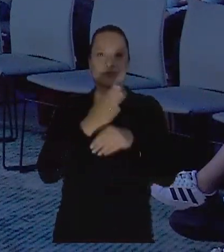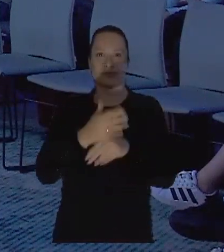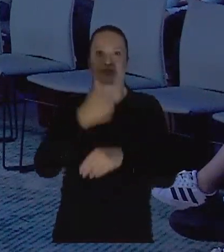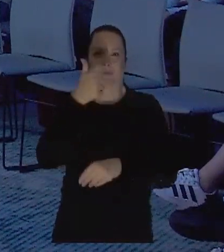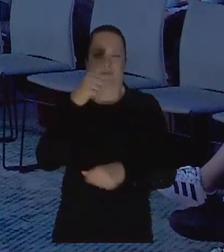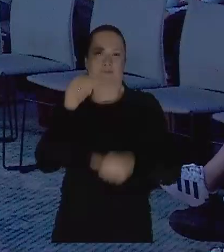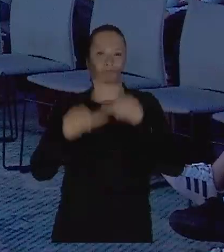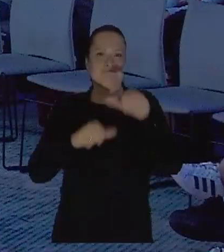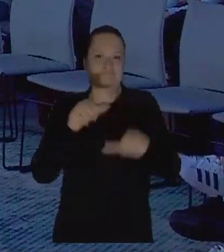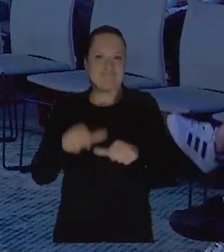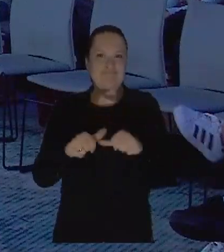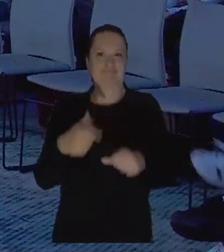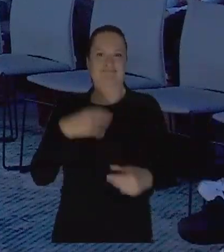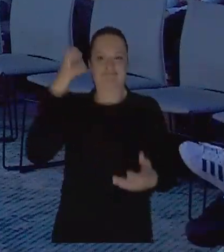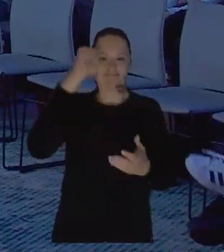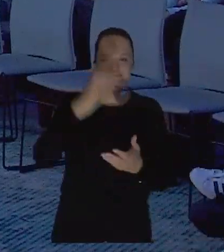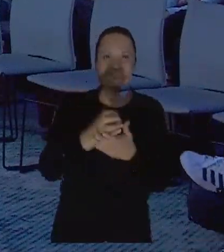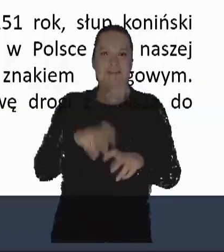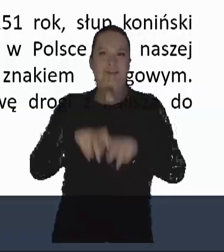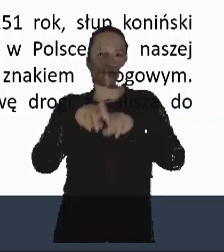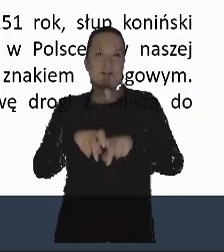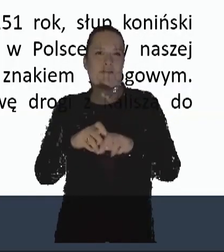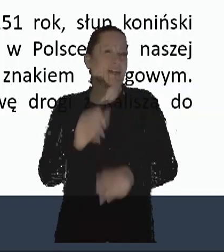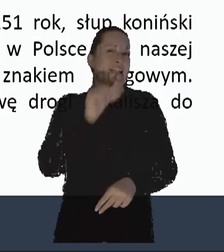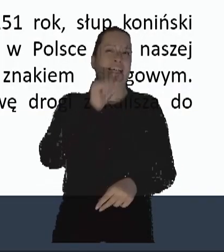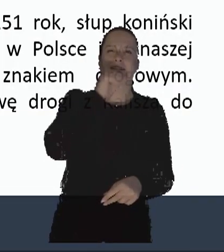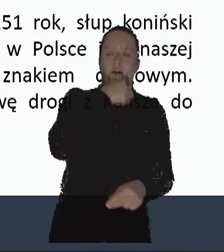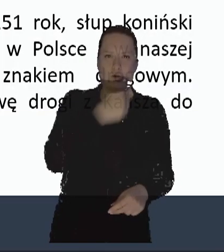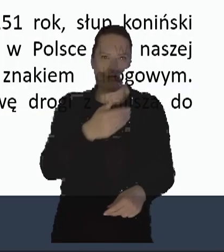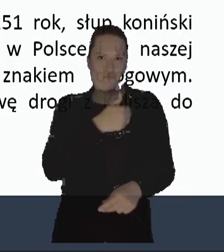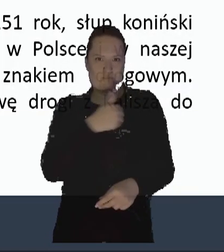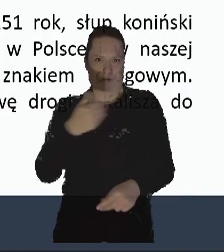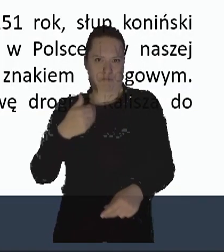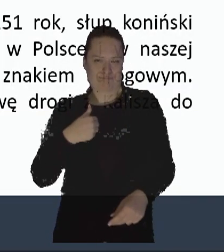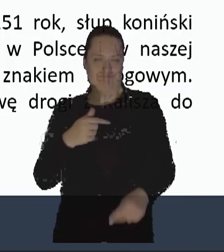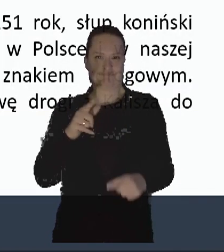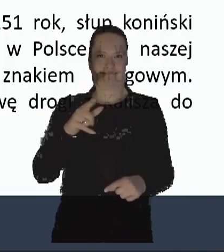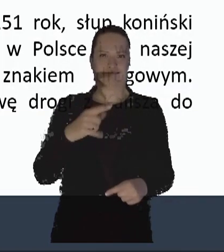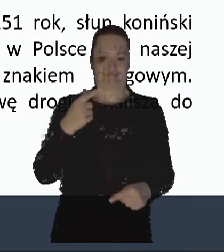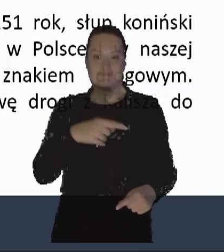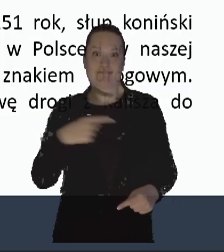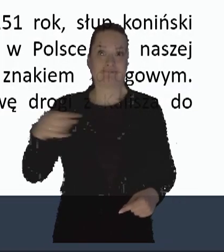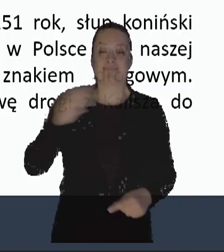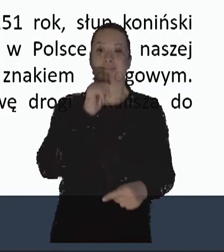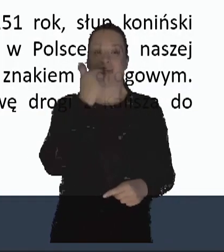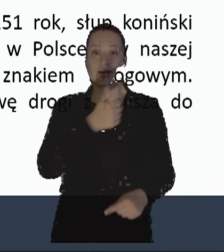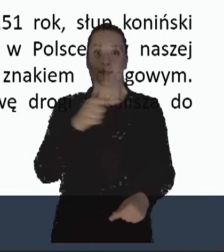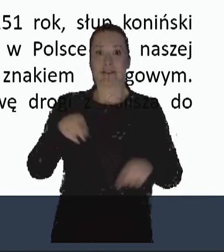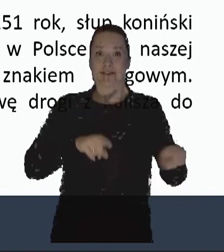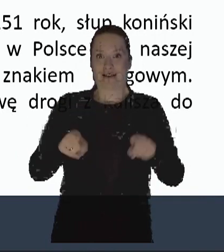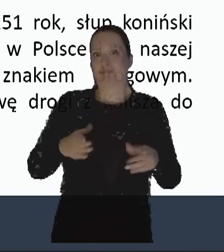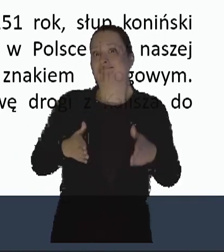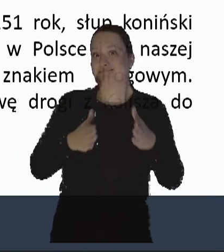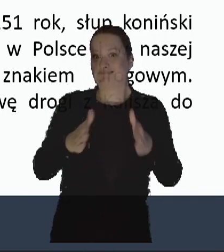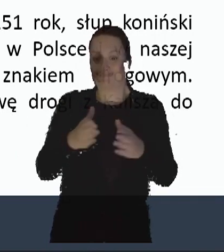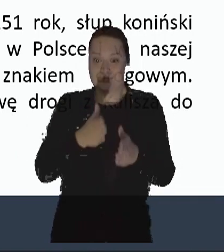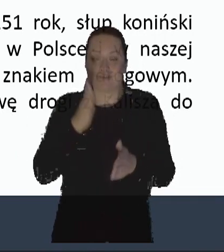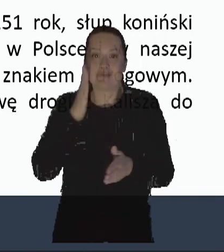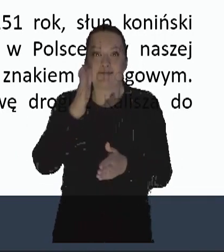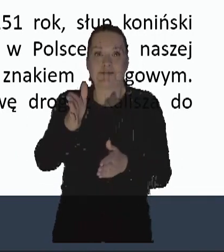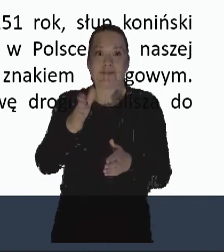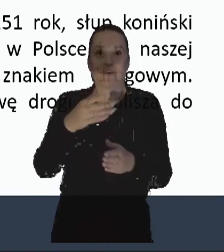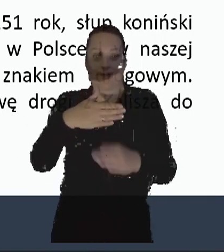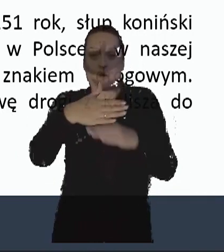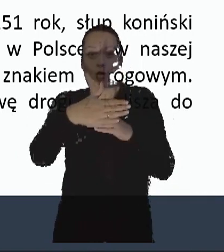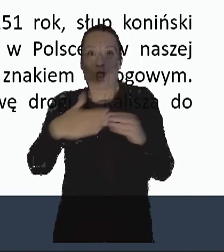1151 rok, słup koniński jest najstarszym w Polsce i w naszej części Europy znakiem drogowym. Wyznaczał połowę